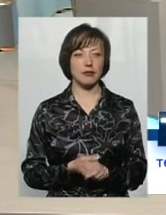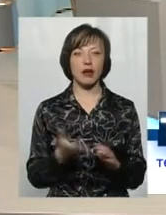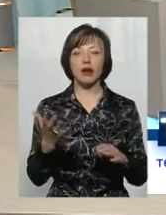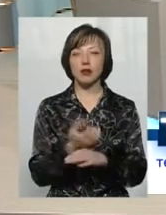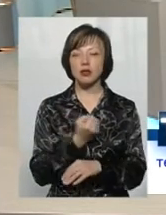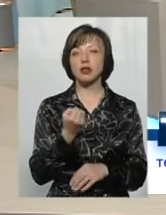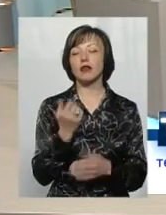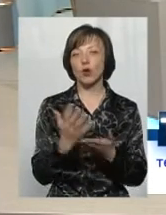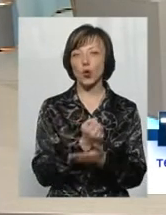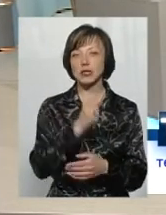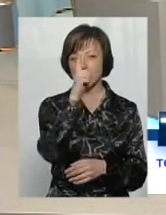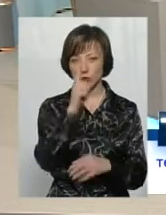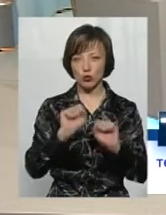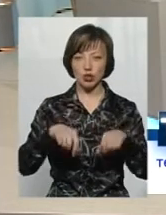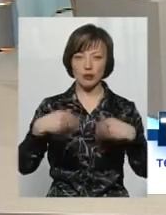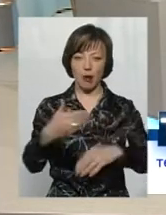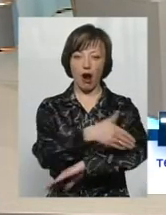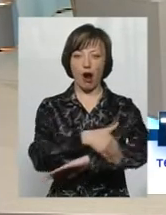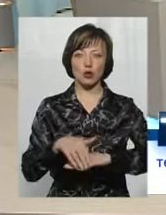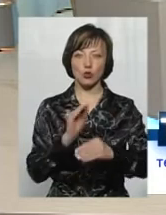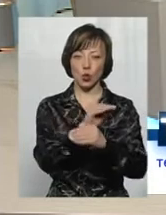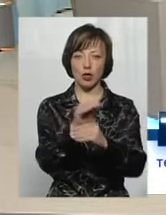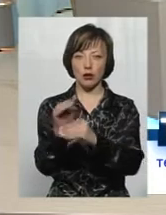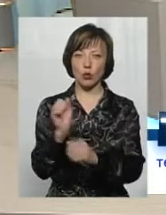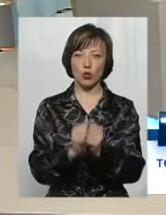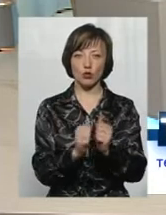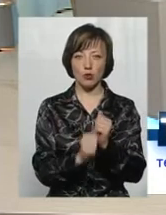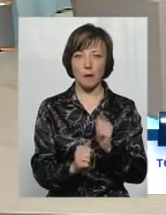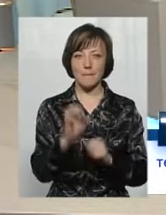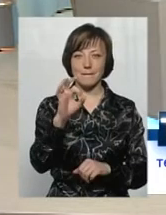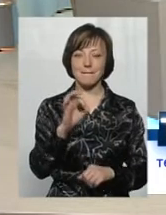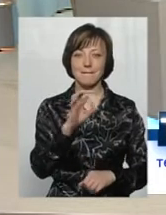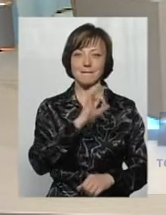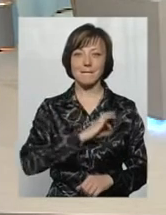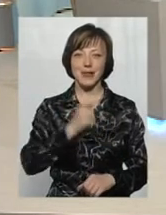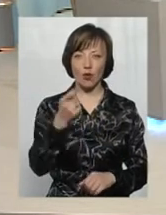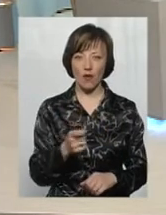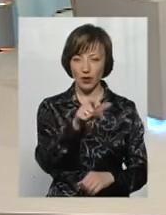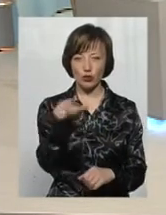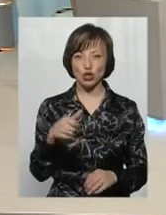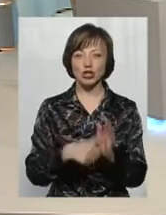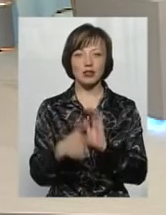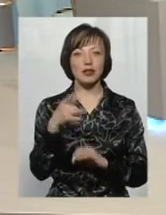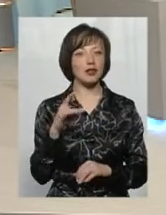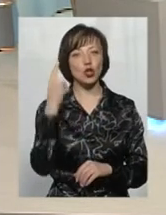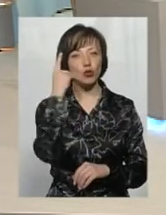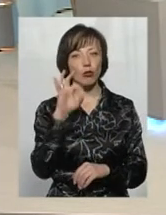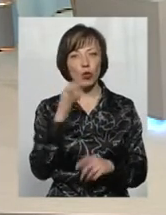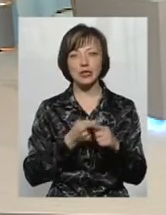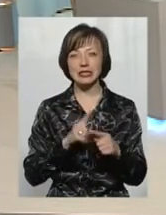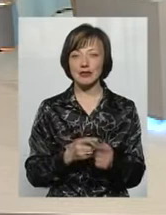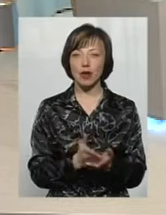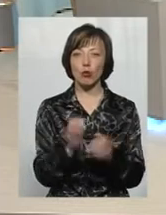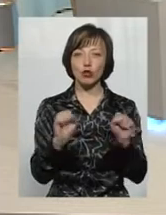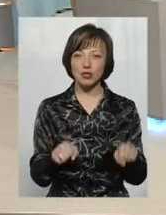місяць можна давати адресну дотацію кожному пільговику 60 гривень. Дарій Євгенович, чи не думали ви от якраз про цей варіант,